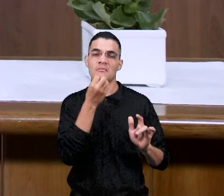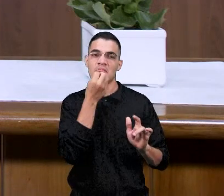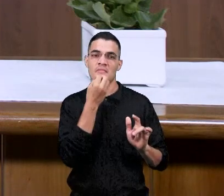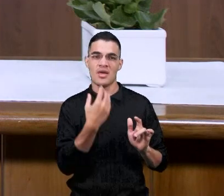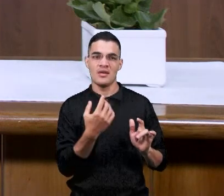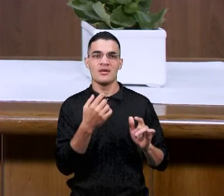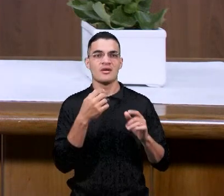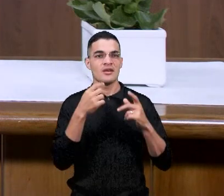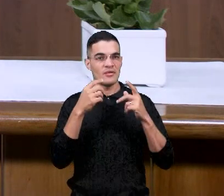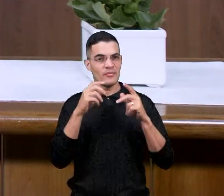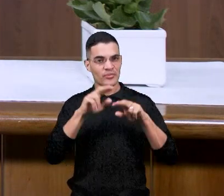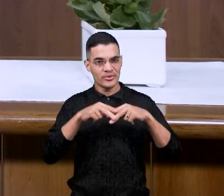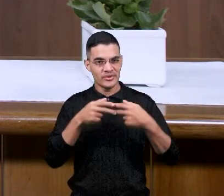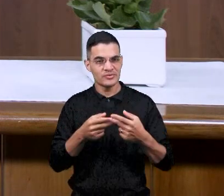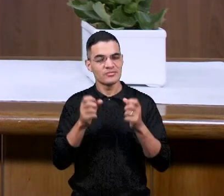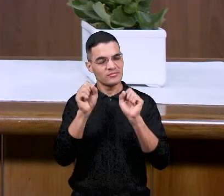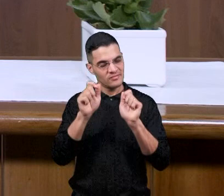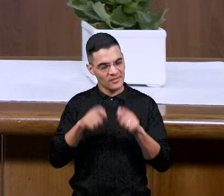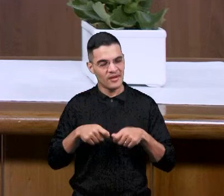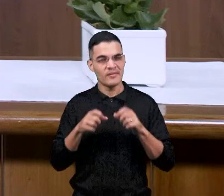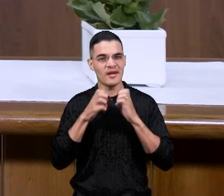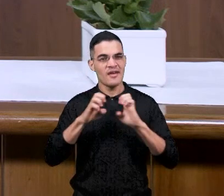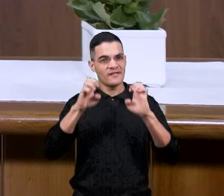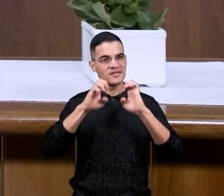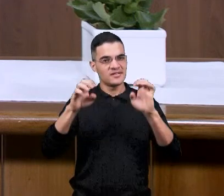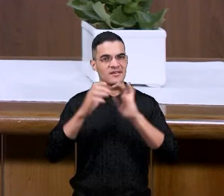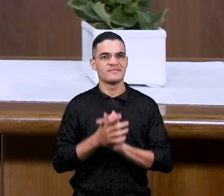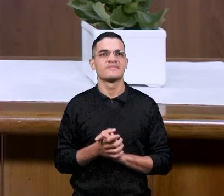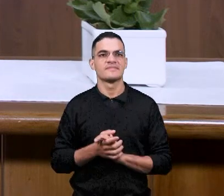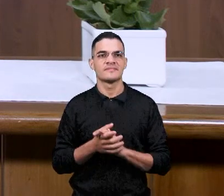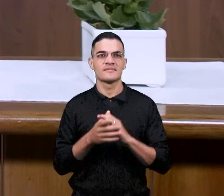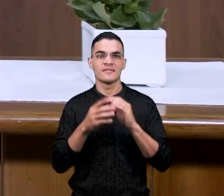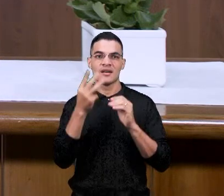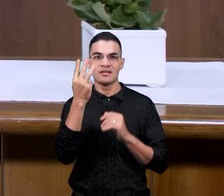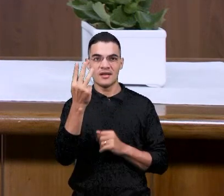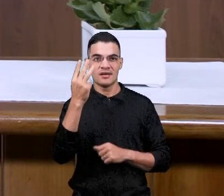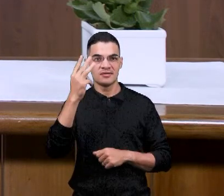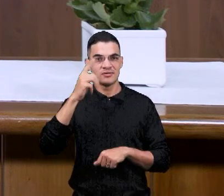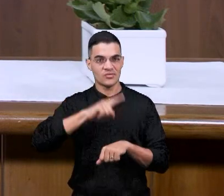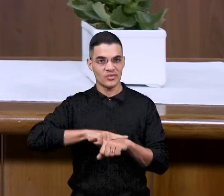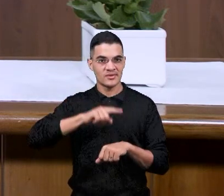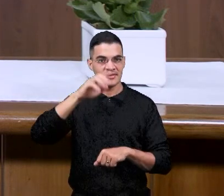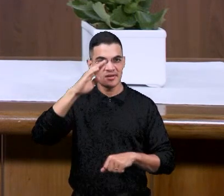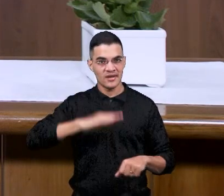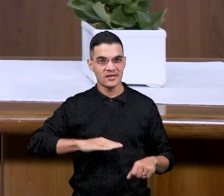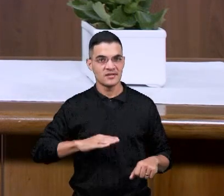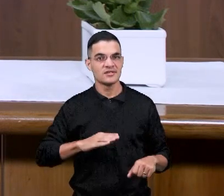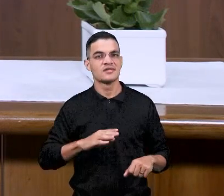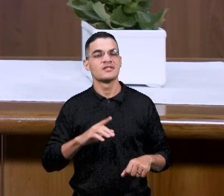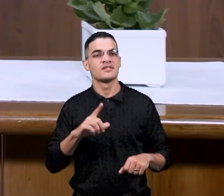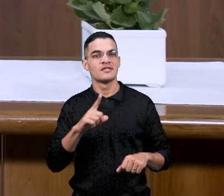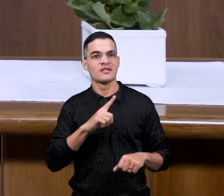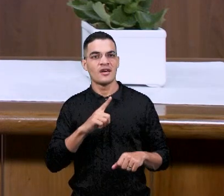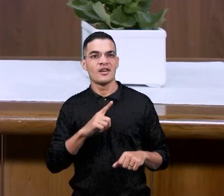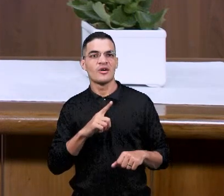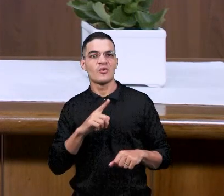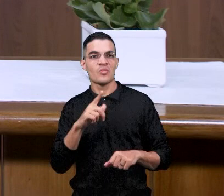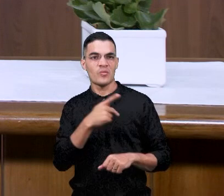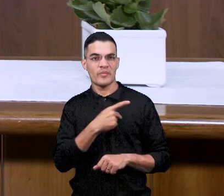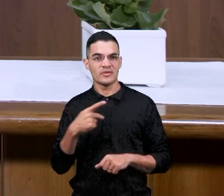une opportunité d'évangéliser à travers cette programmation. À 15 heures, toujours l'horaire du Brésil, sous la direction de pasteur Walter